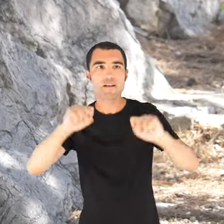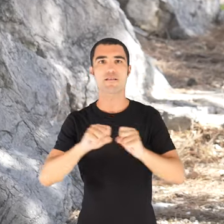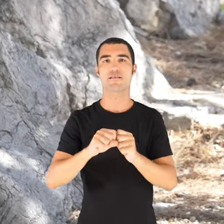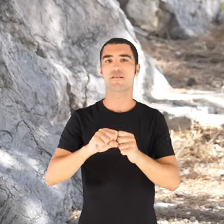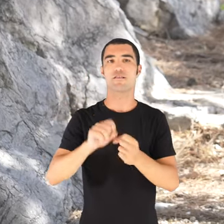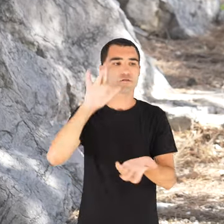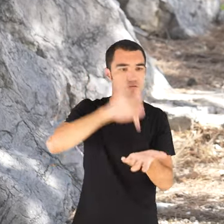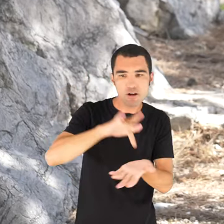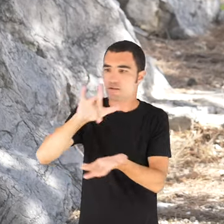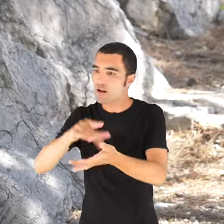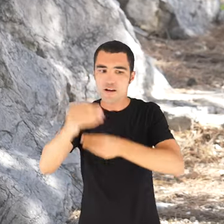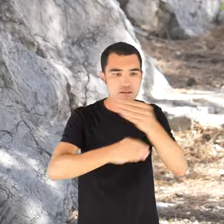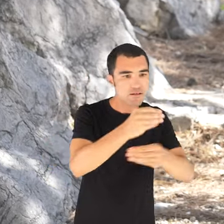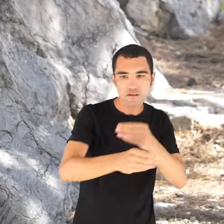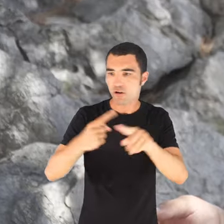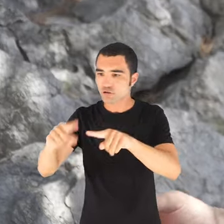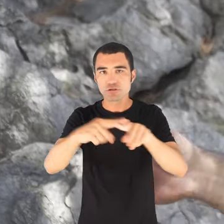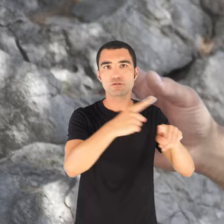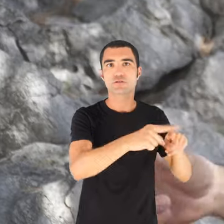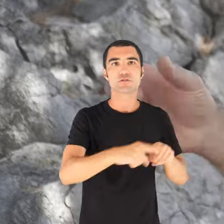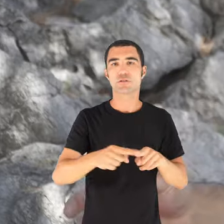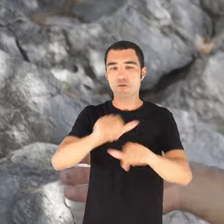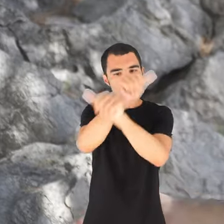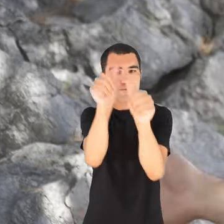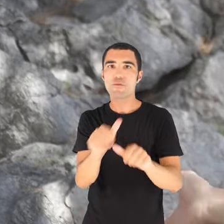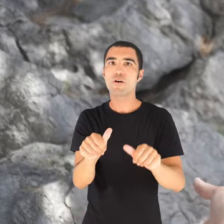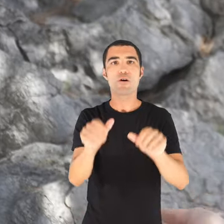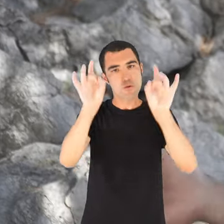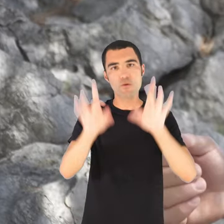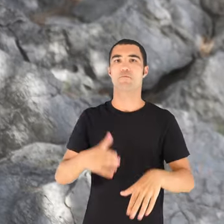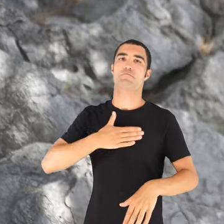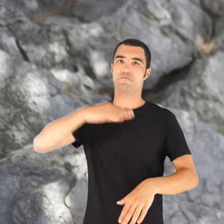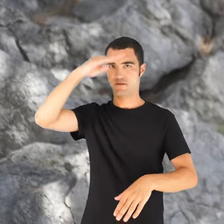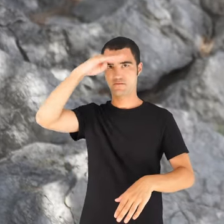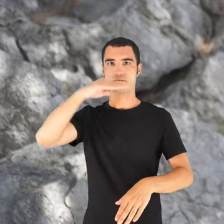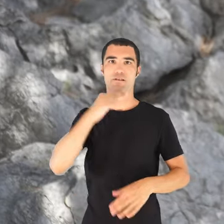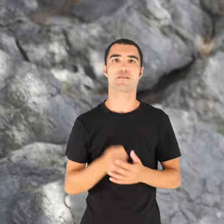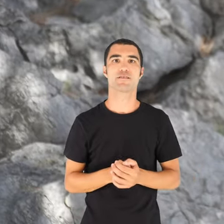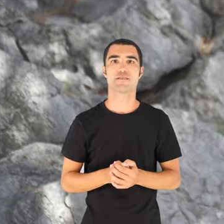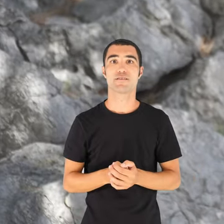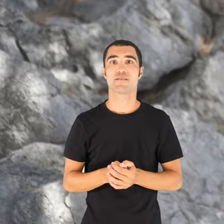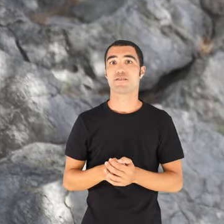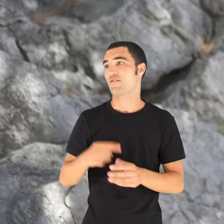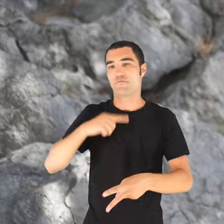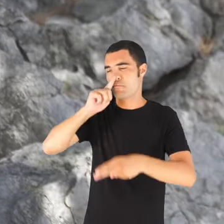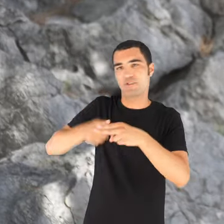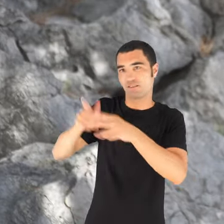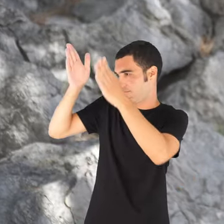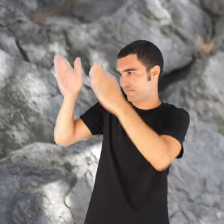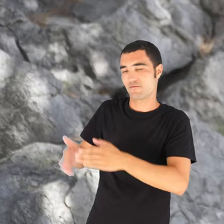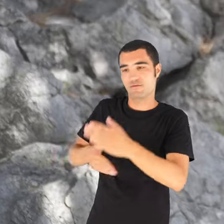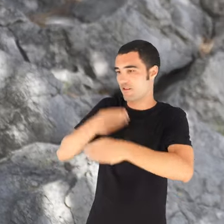l'hora de fer les coses, o sigui, tinc el mateix model que mon pare, o sigui que... si ho faig com